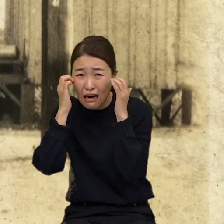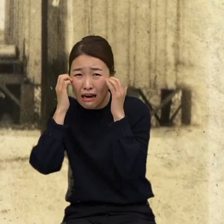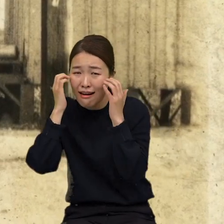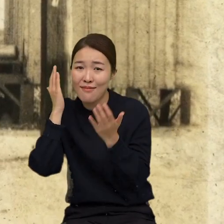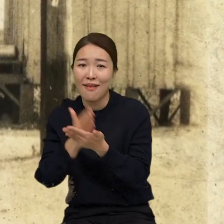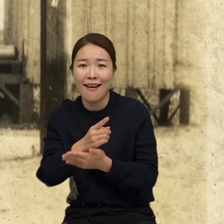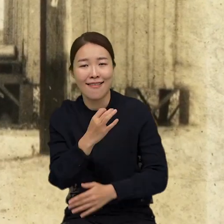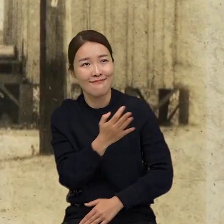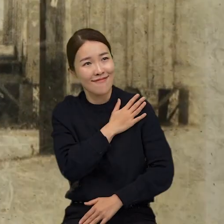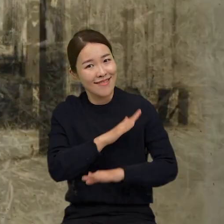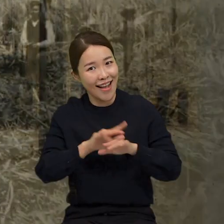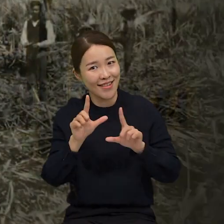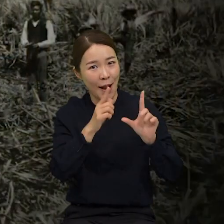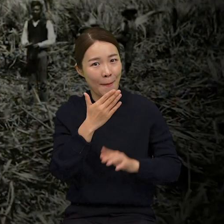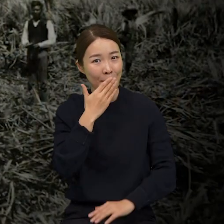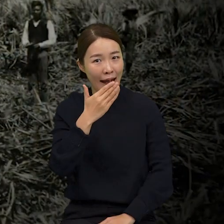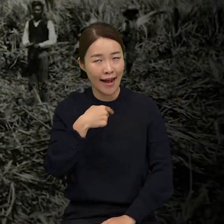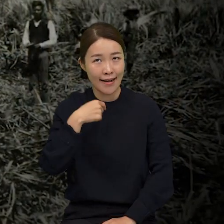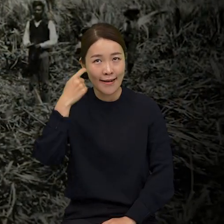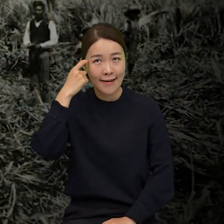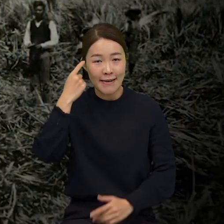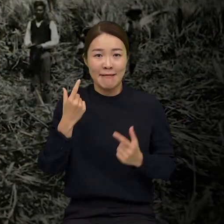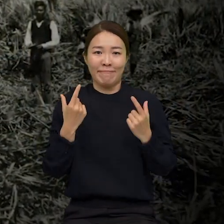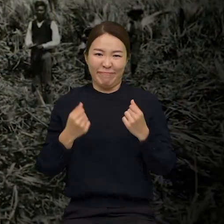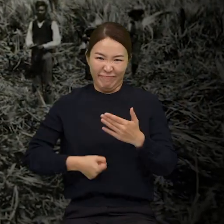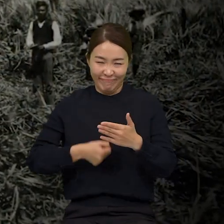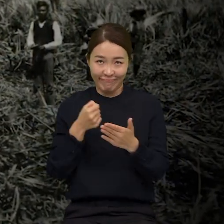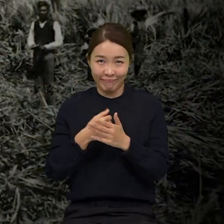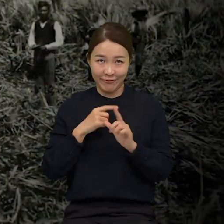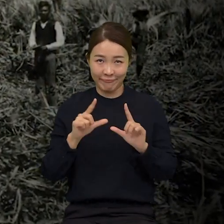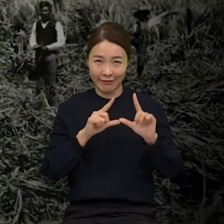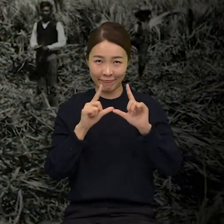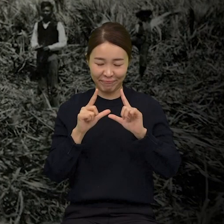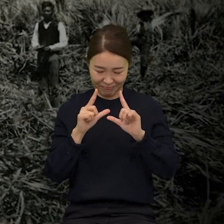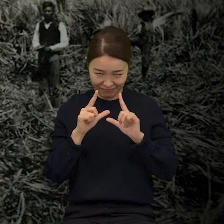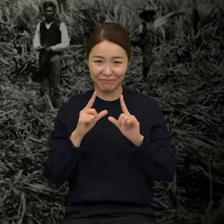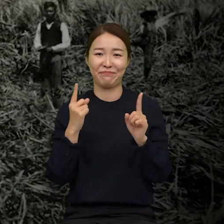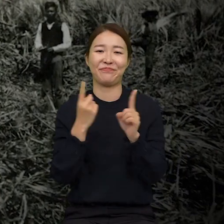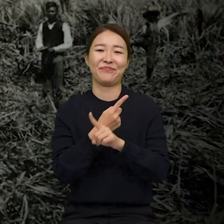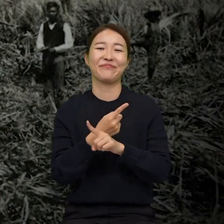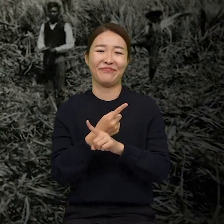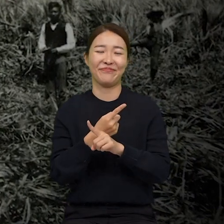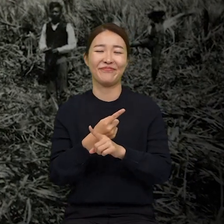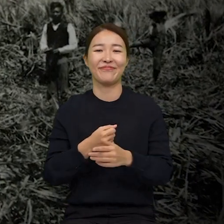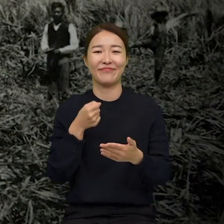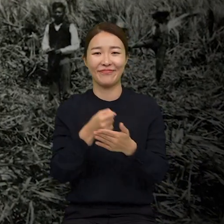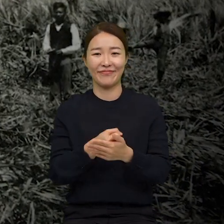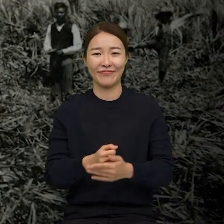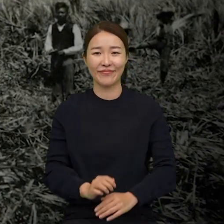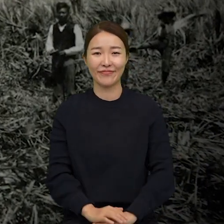있겠다는 생각에 안재창은 스스로 삶을 개척하기로 결심한다.